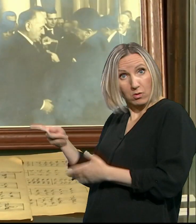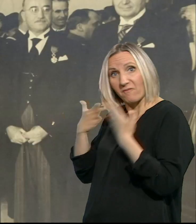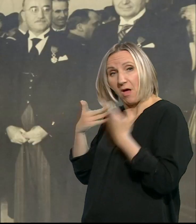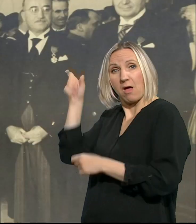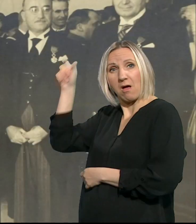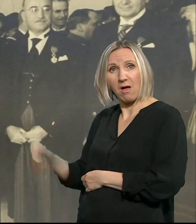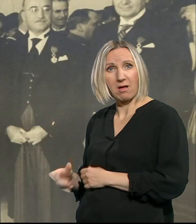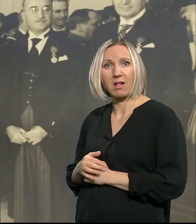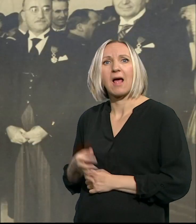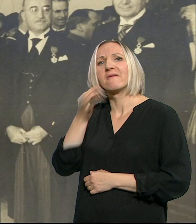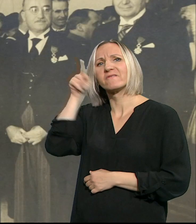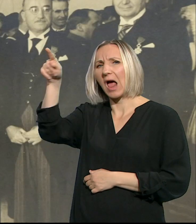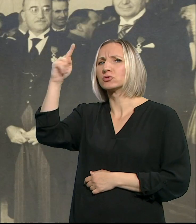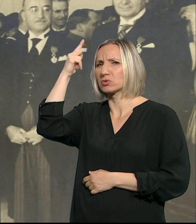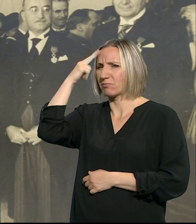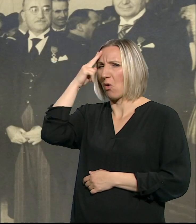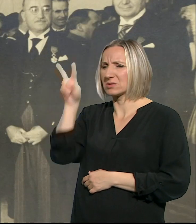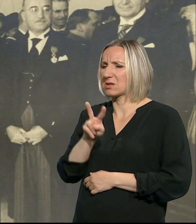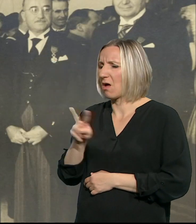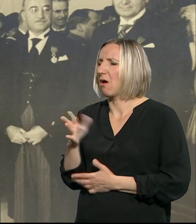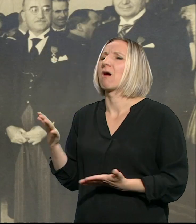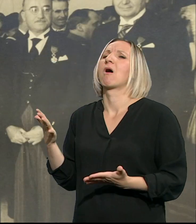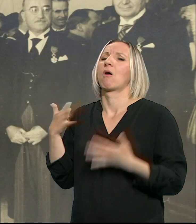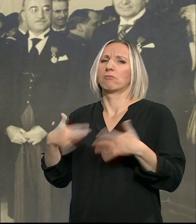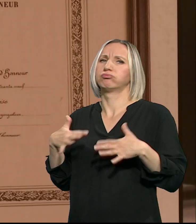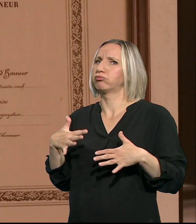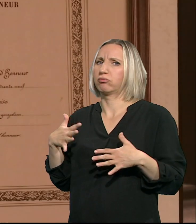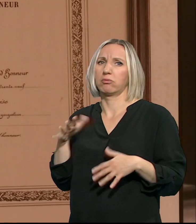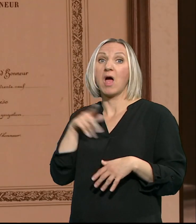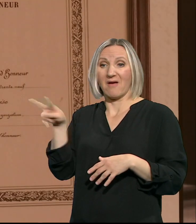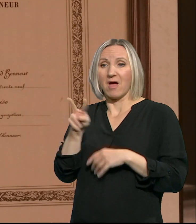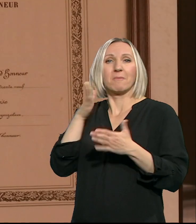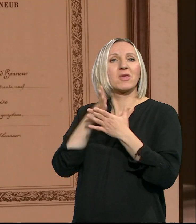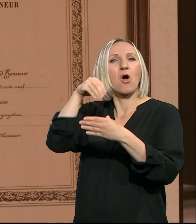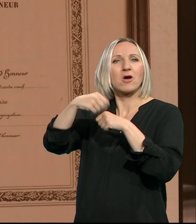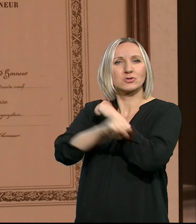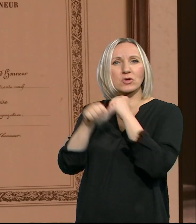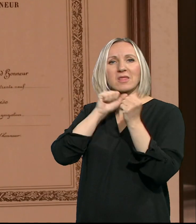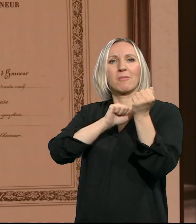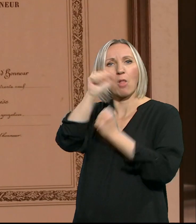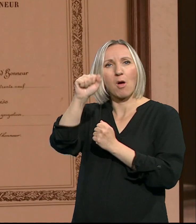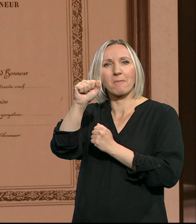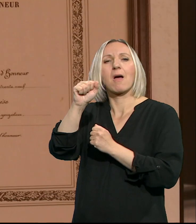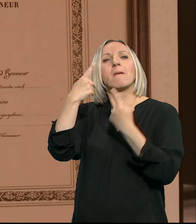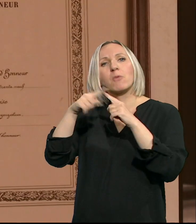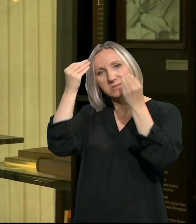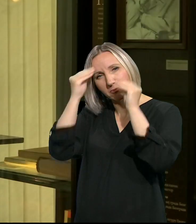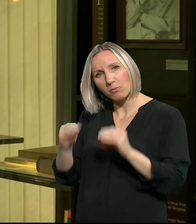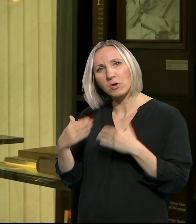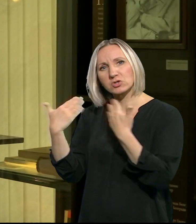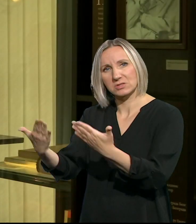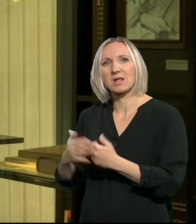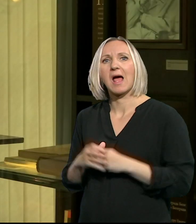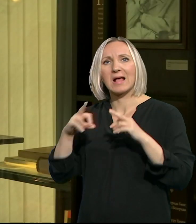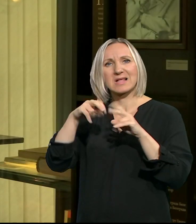medicine prepoznali su Francuzi. Tako im je zemlja u kojoj su oboje studirali i diplomirali odala posebnu počast.